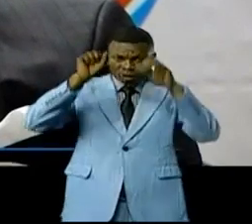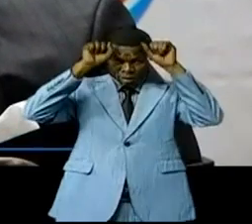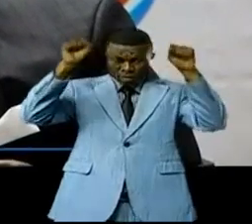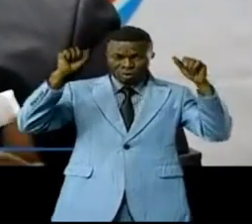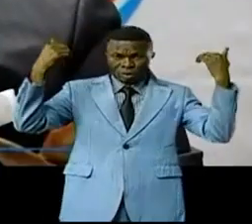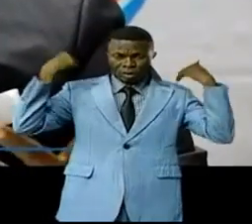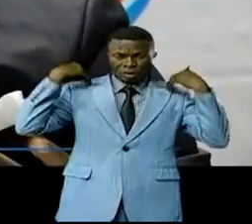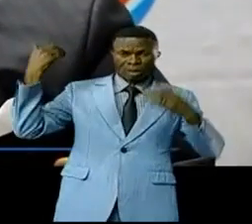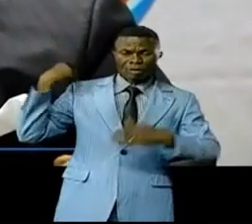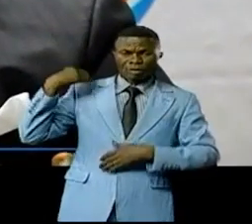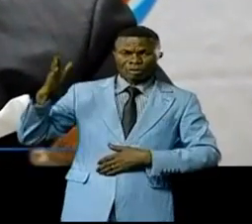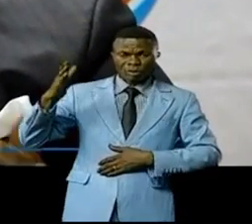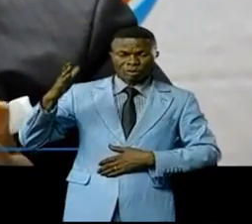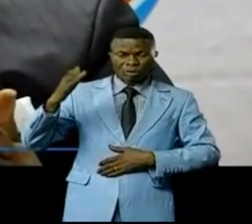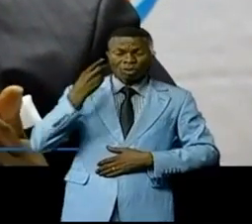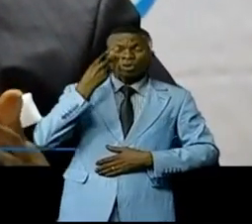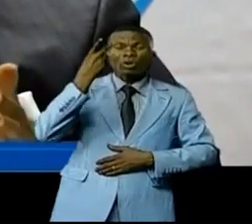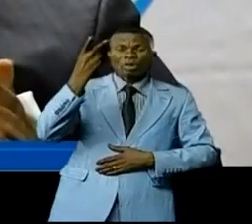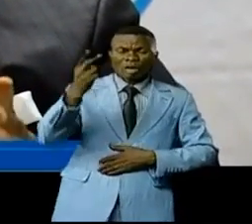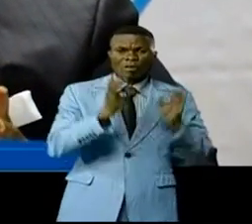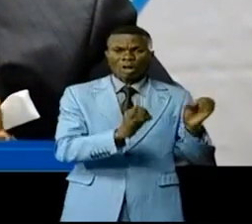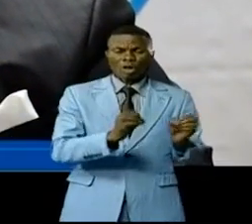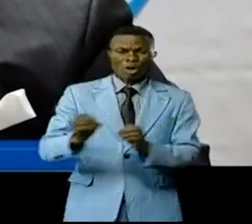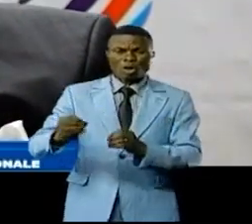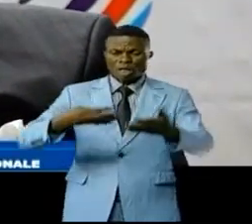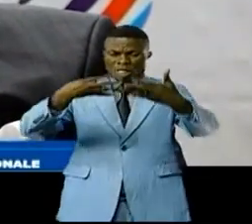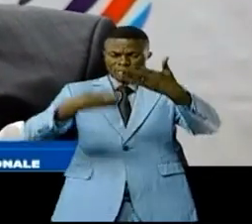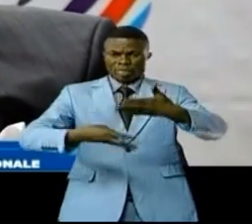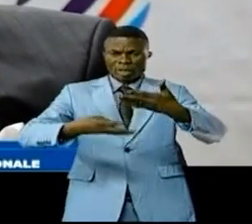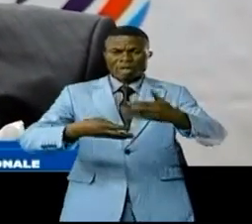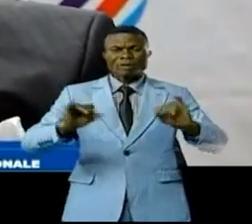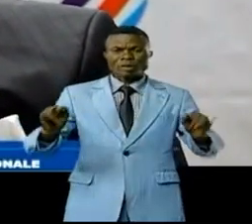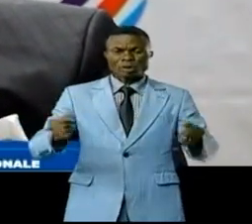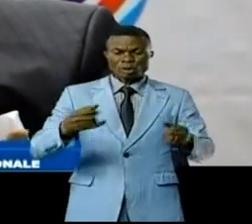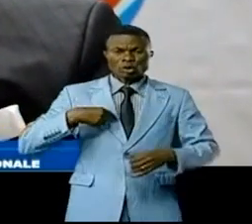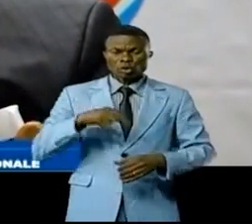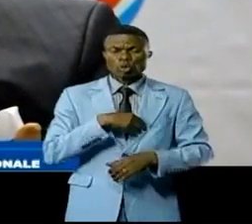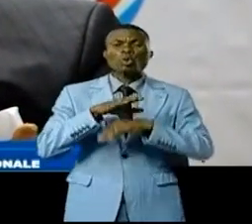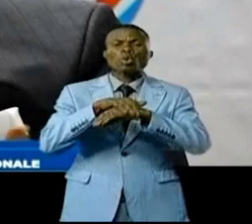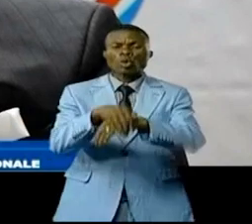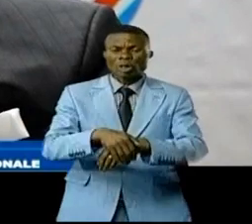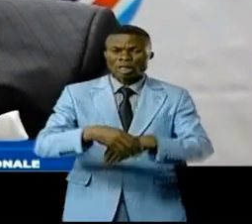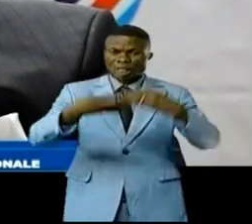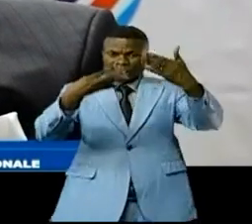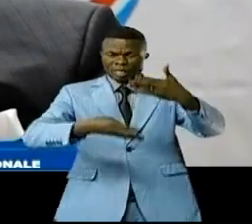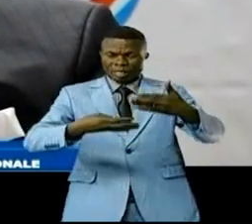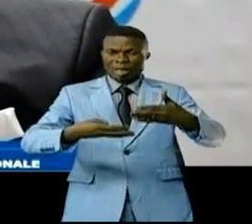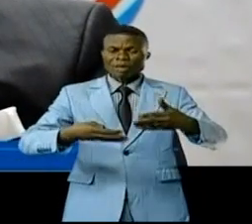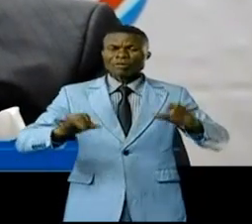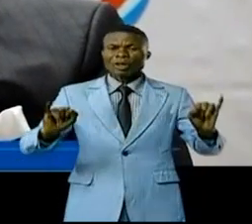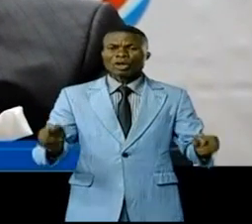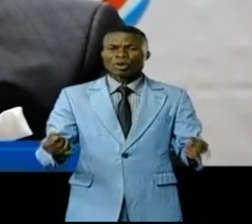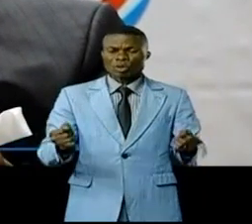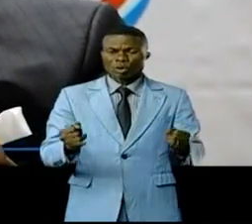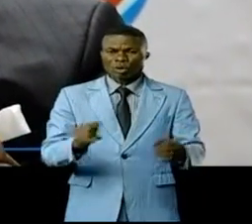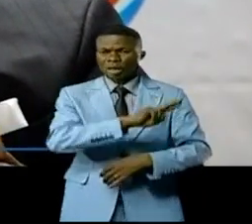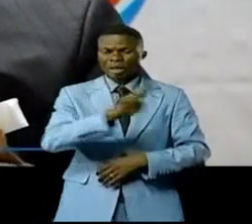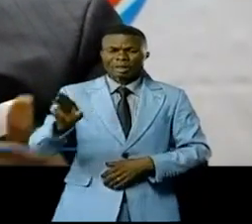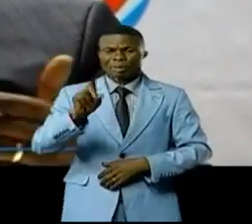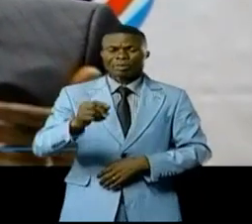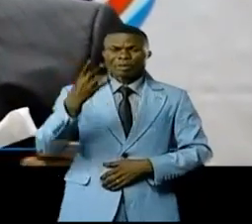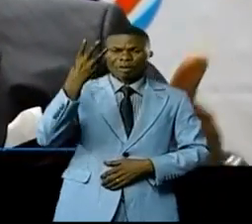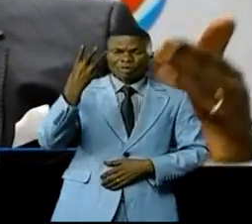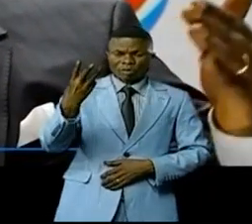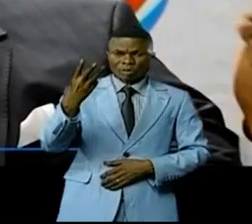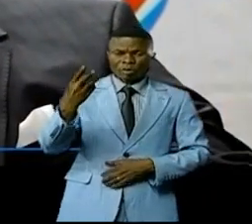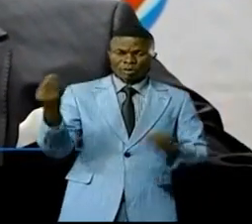de l'État, sur sa vision d'organiser ce 9e jeu. Nous nous sommes engagés que le 9e jeu soit organisé en 2023. Mais du